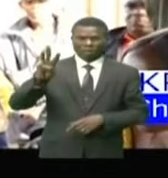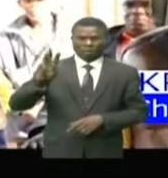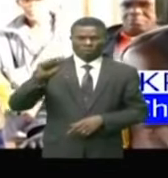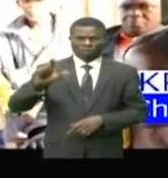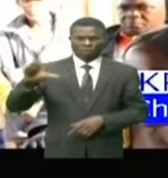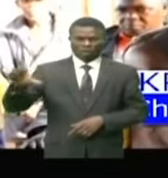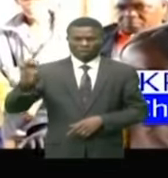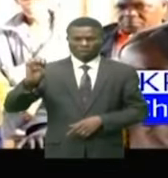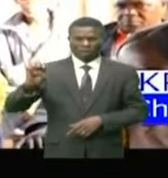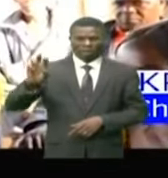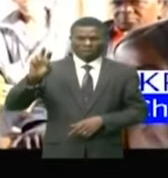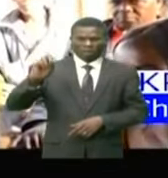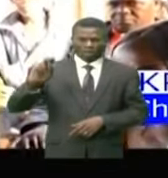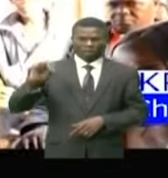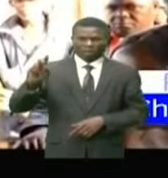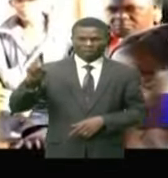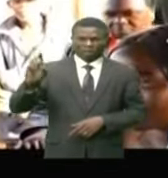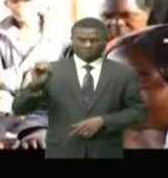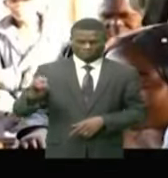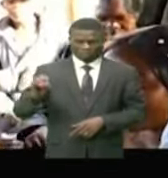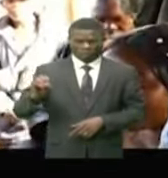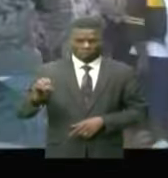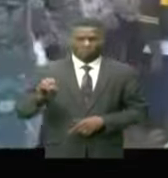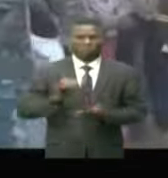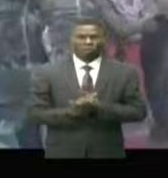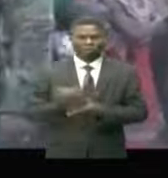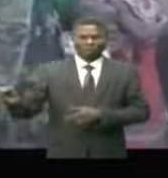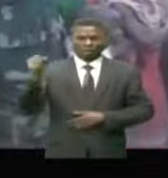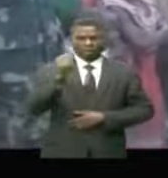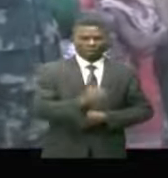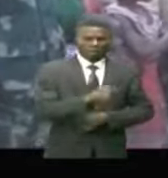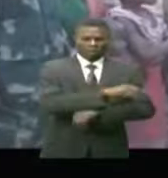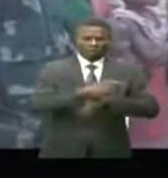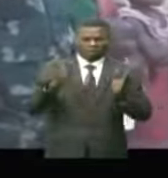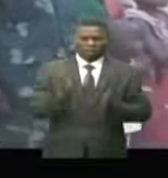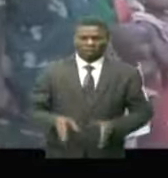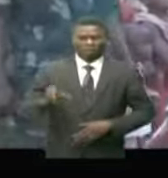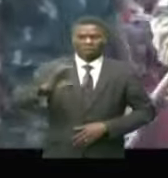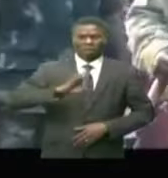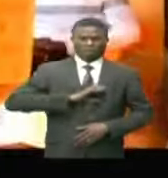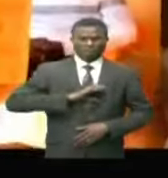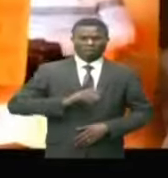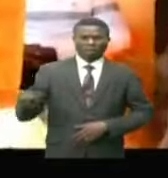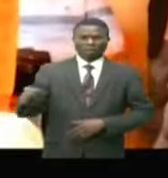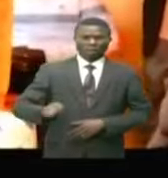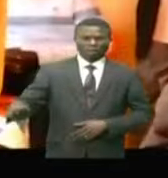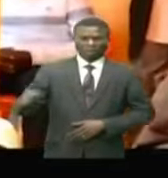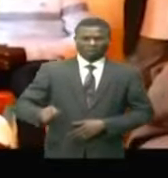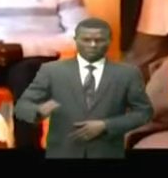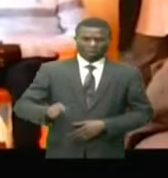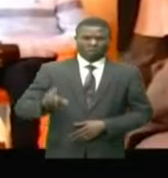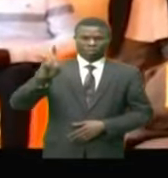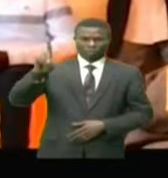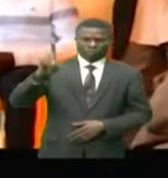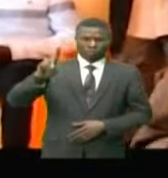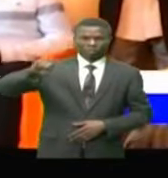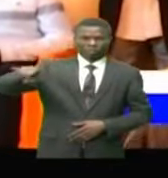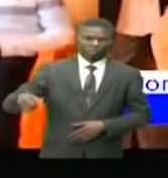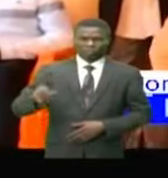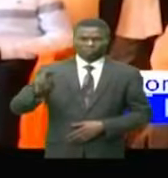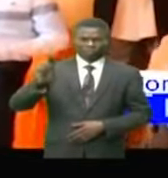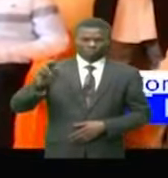Sa Majesté Kbari Dédonné, ont été installés par l'administrateur policier du territoire d'Ndjougou, le commissaire